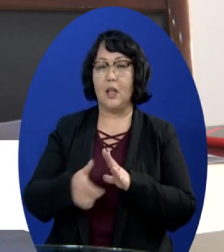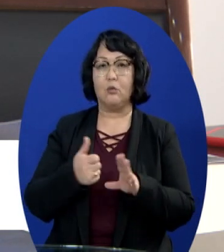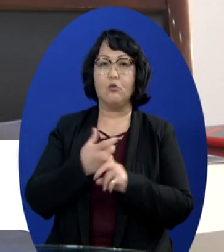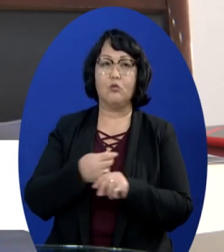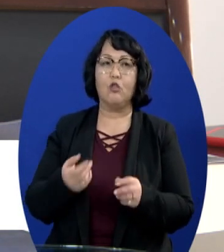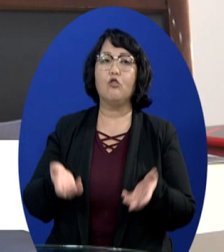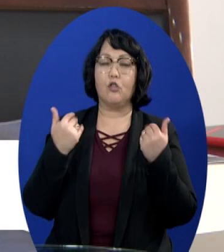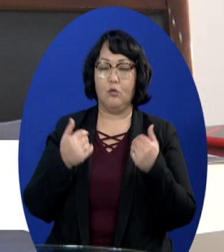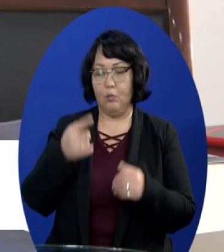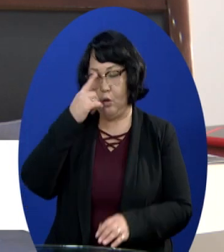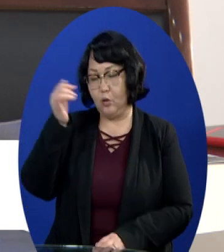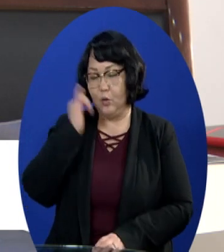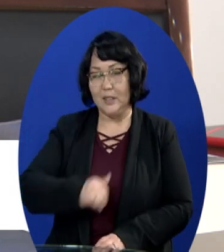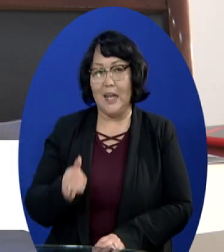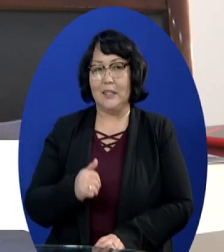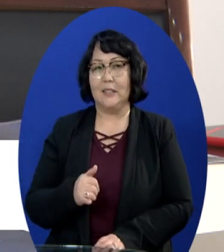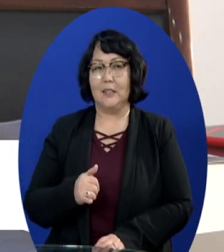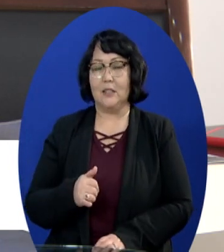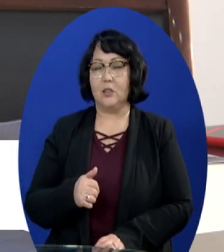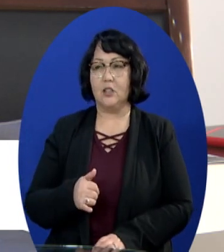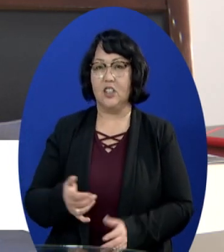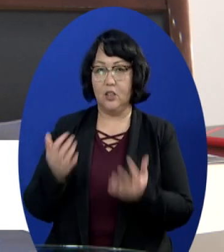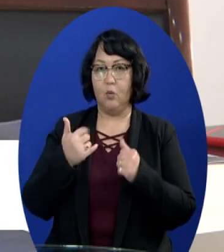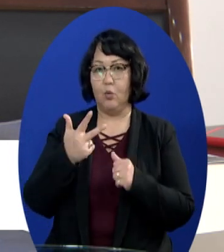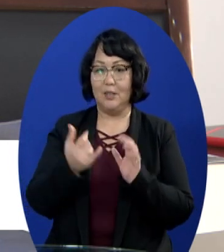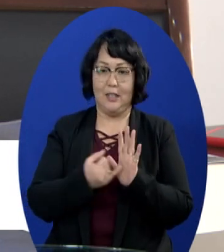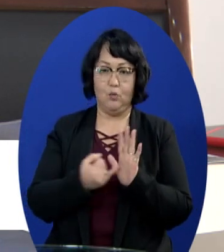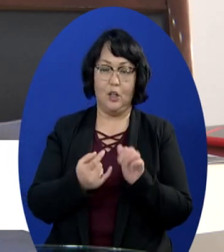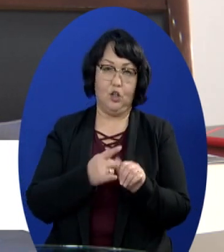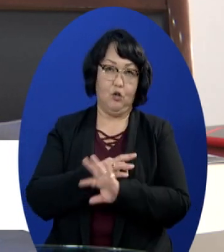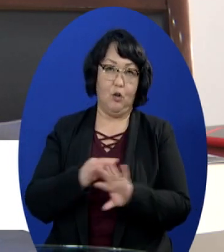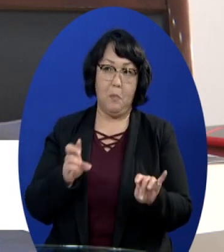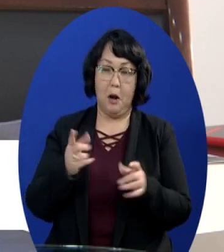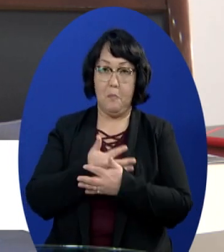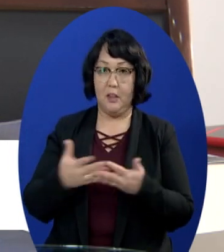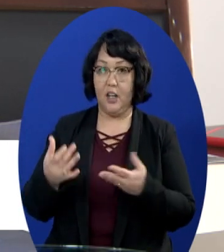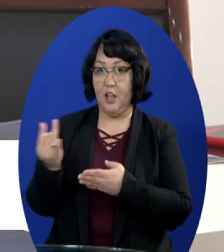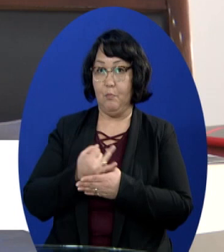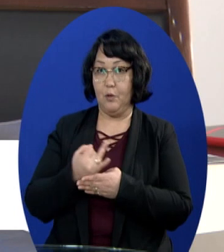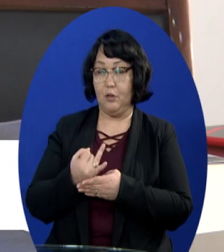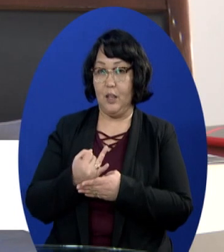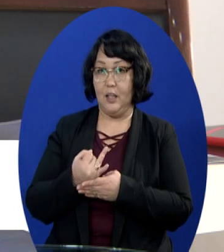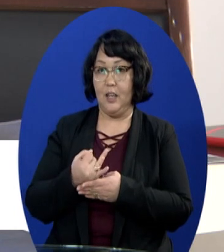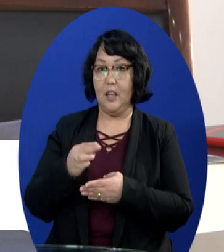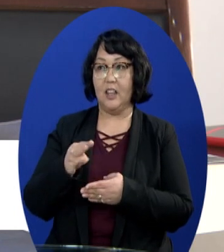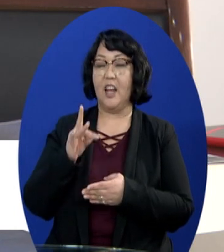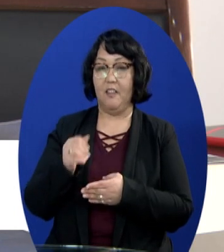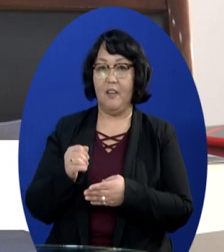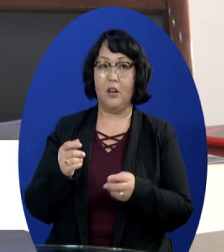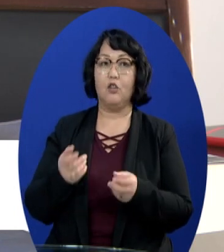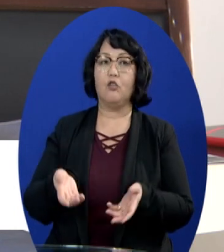бол Монгол улс руу орж ирж байгаа 366 төрлийн бүтээгдэхүүнд импортын тарифыг одоо хөнгөлт